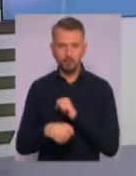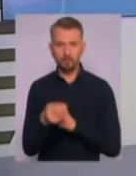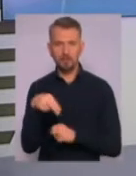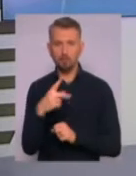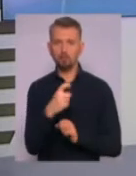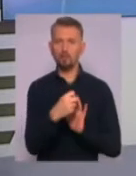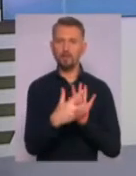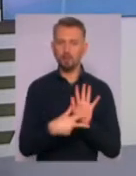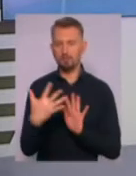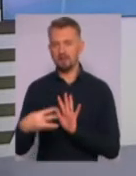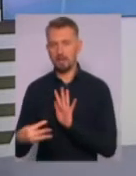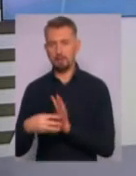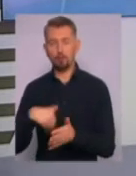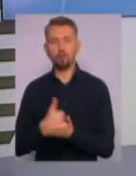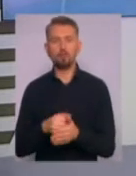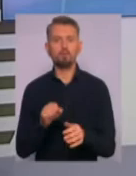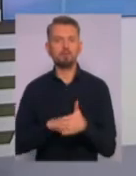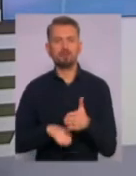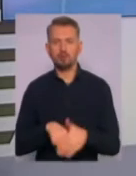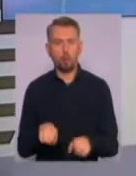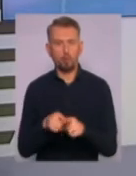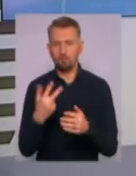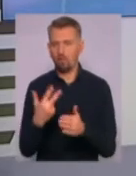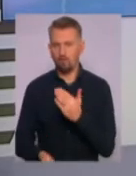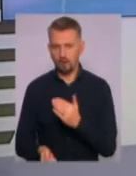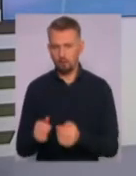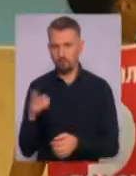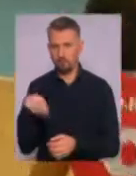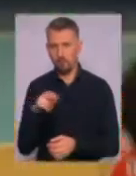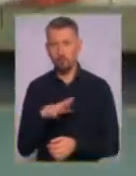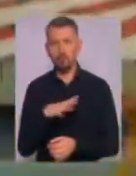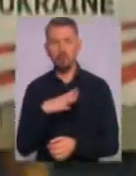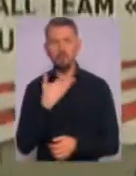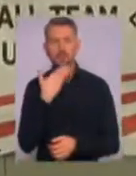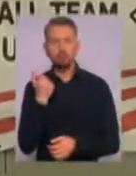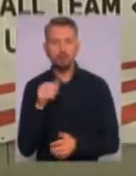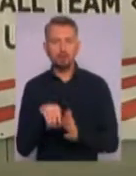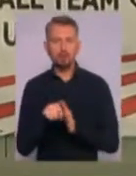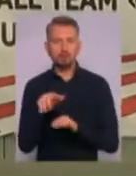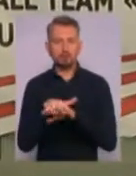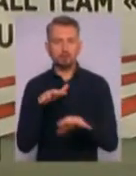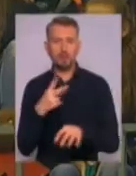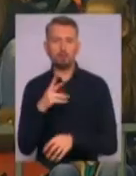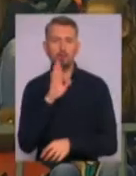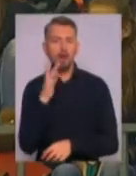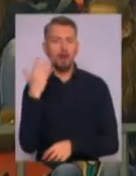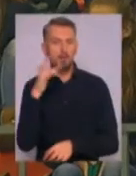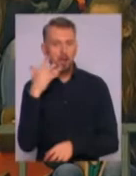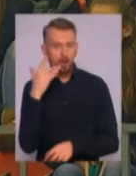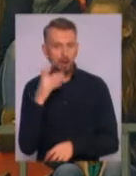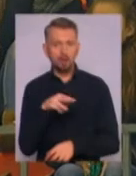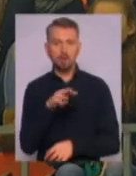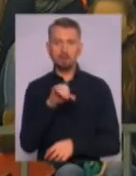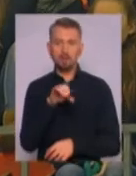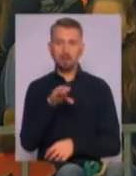118-59. Чи не головною причиною такого провалу синьо-білих дівчат стала відсутність у їхніх лавах двох американок – Мішель